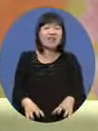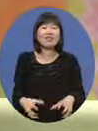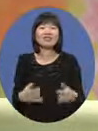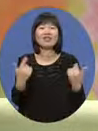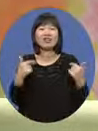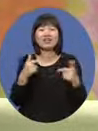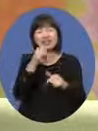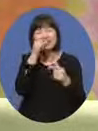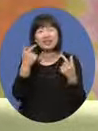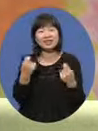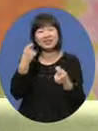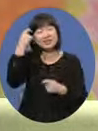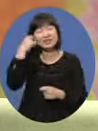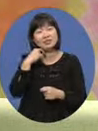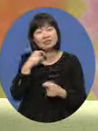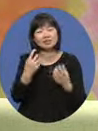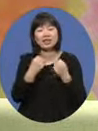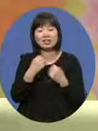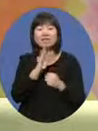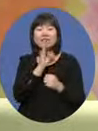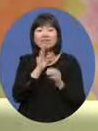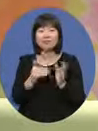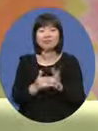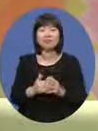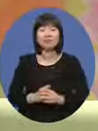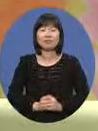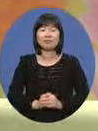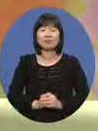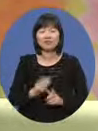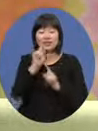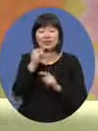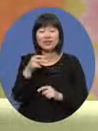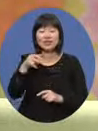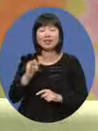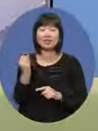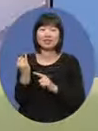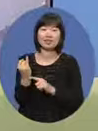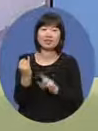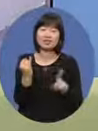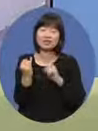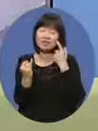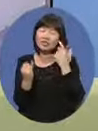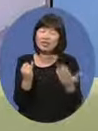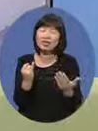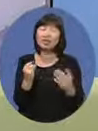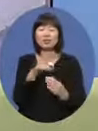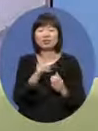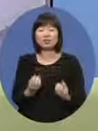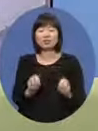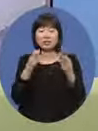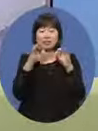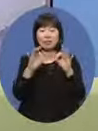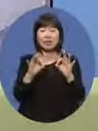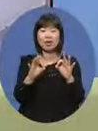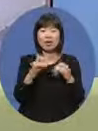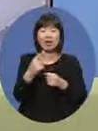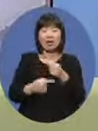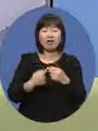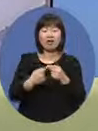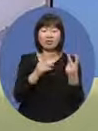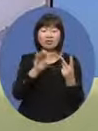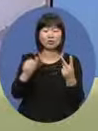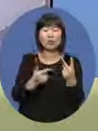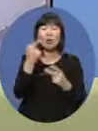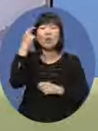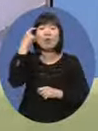없는 것 같은 그런 기분들을 많이 느끼실 것 같은데요. 예, 이혜정 선생님 어떠세요? 명절이라는 게요. 네. 저는 왜 1년에 두 번이나 있냐고요.